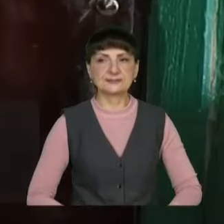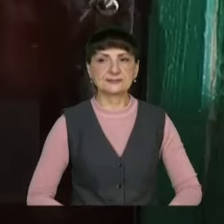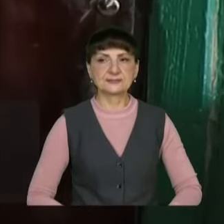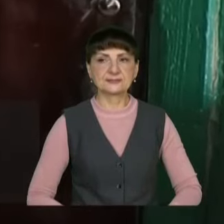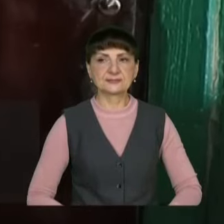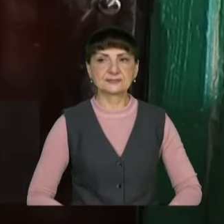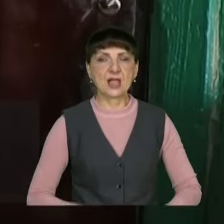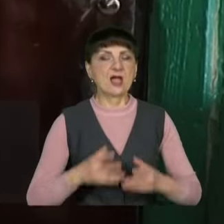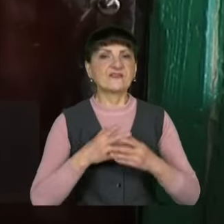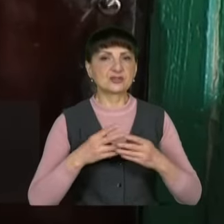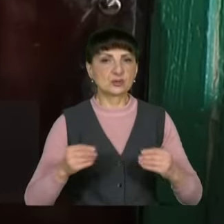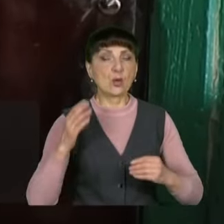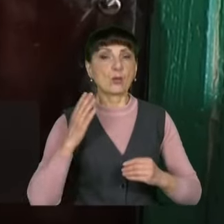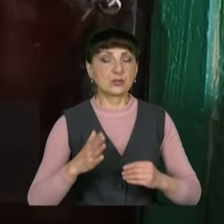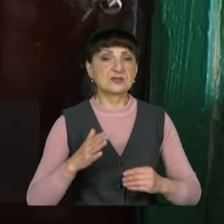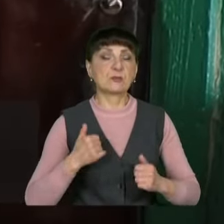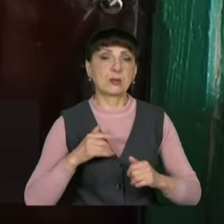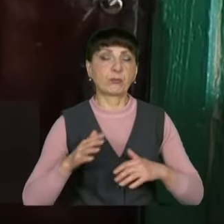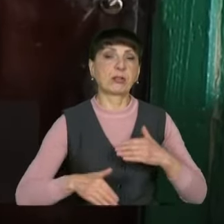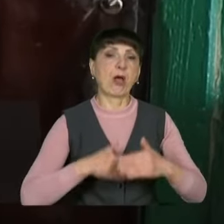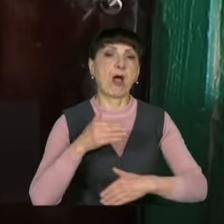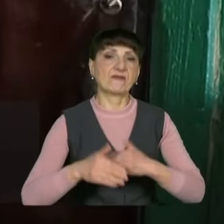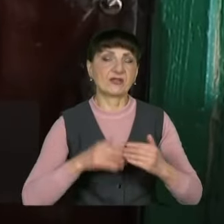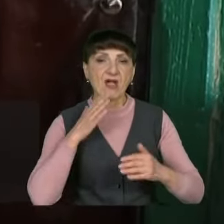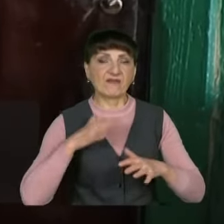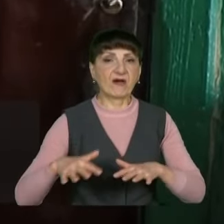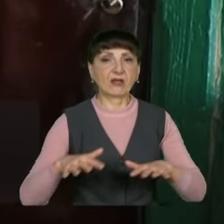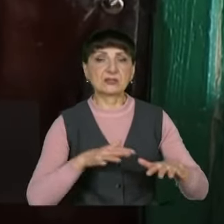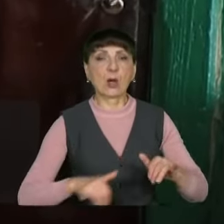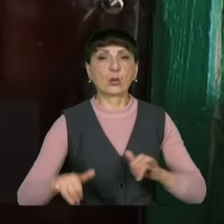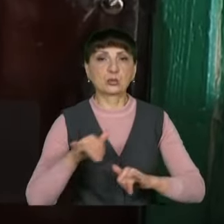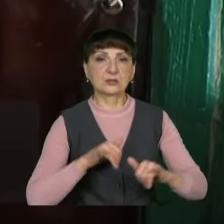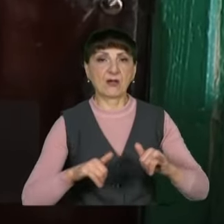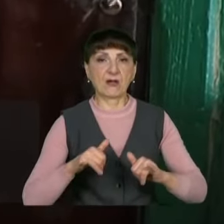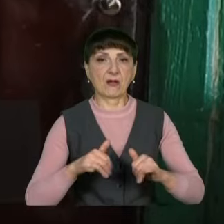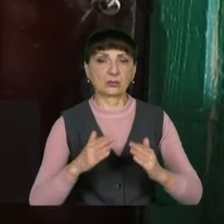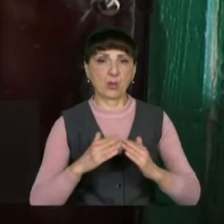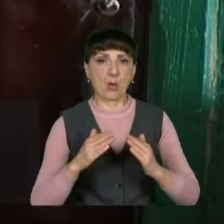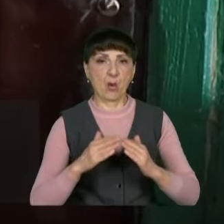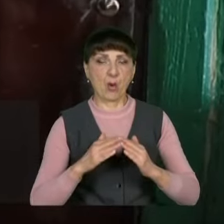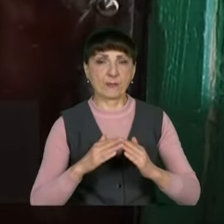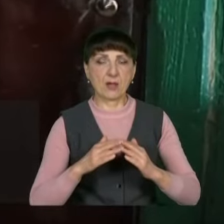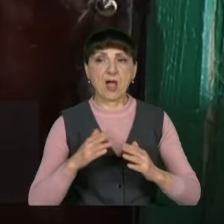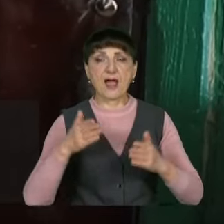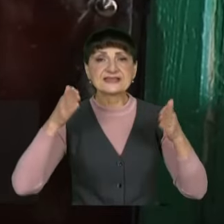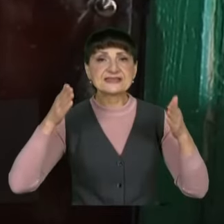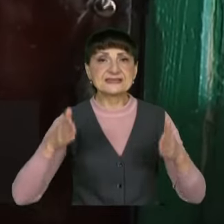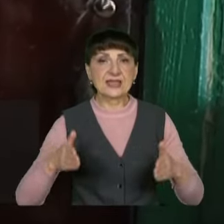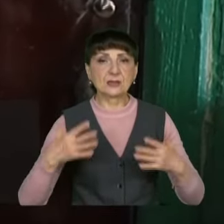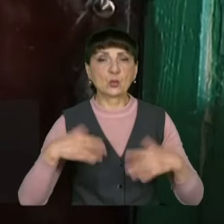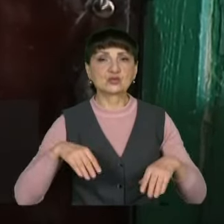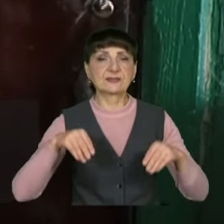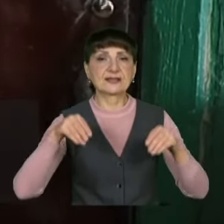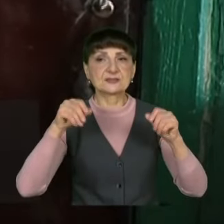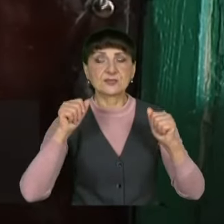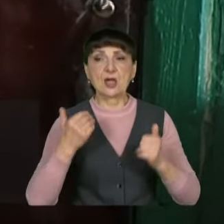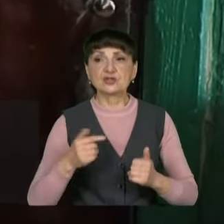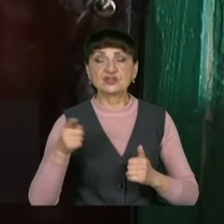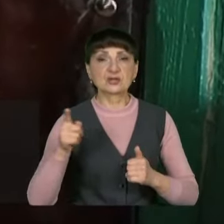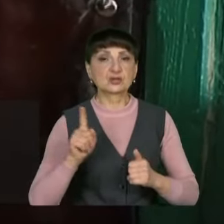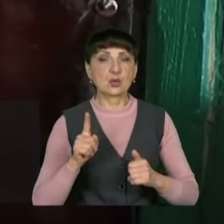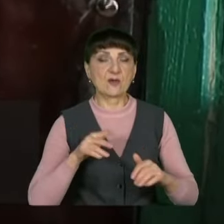А весной, наверное, вообще будем плавать, потому что в воде некуда будет уходить. Вот. А стены у нас насыпные. А сейчас от того,